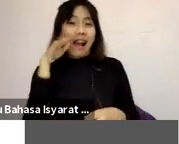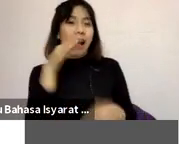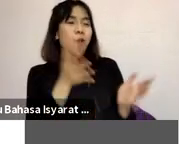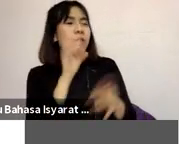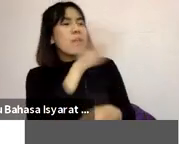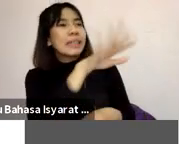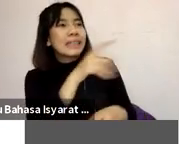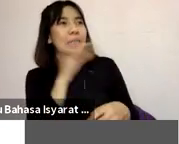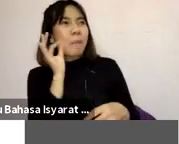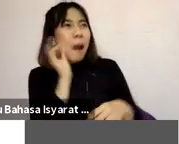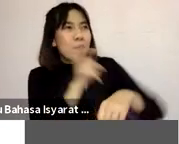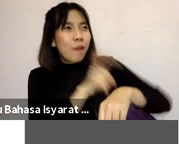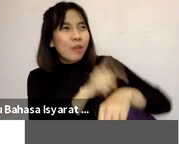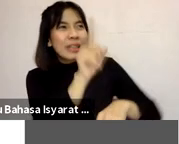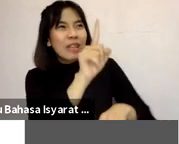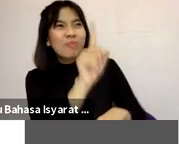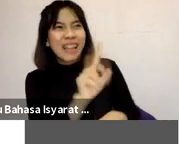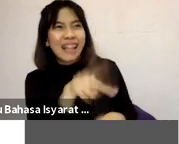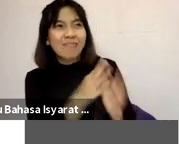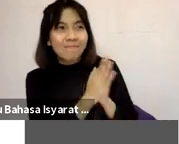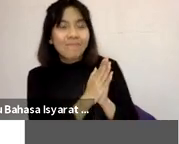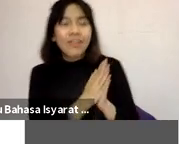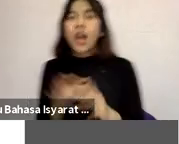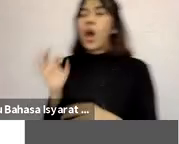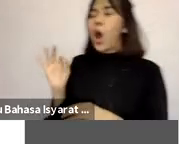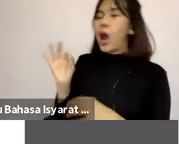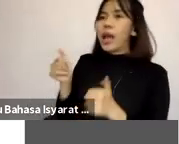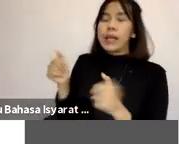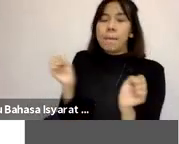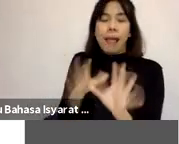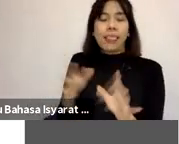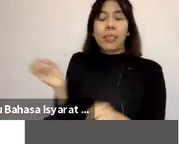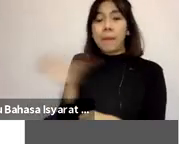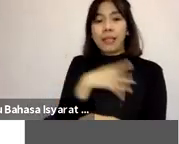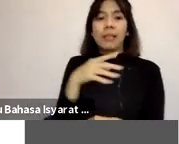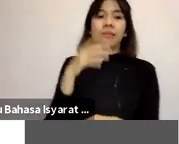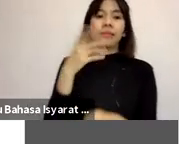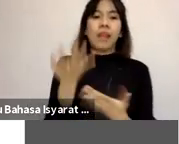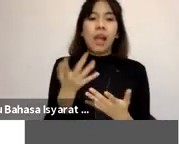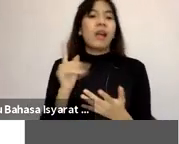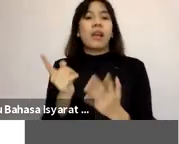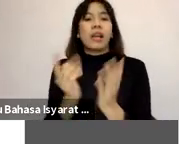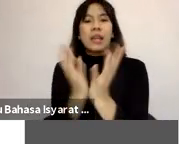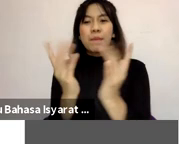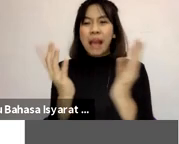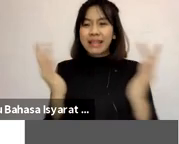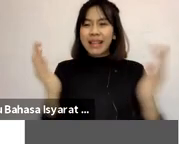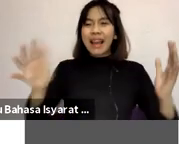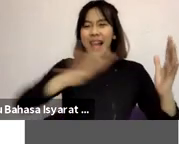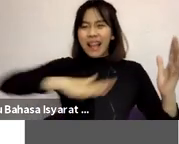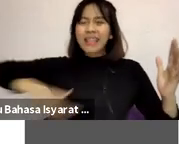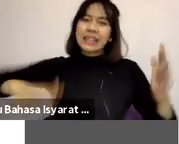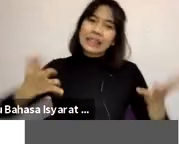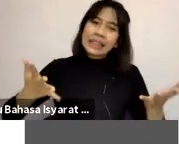Bapak satu menit lagi pak baik ya mau cepat terjadi ada kendala bahwa di tengah masyarakat itu main cek masih